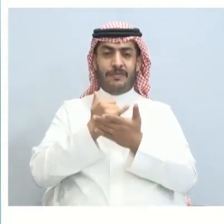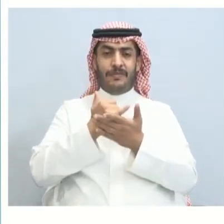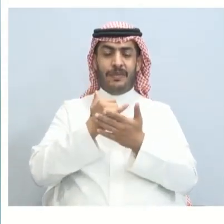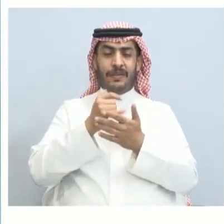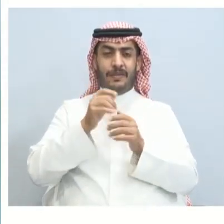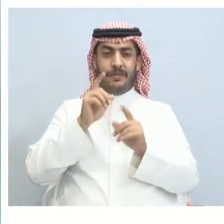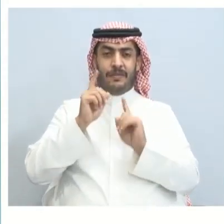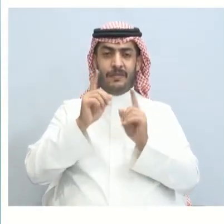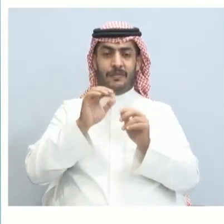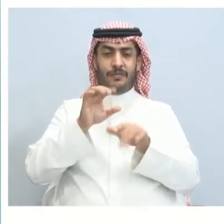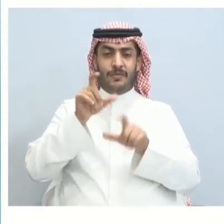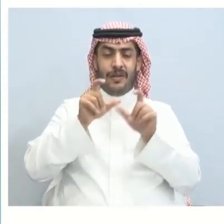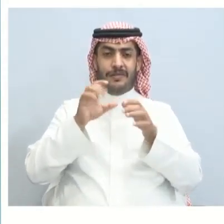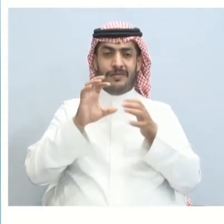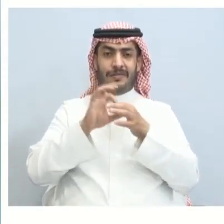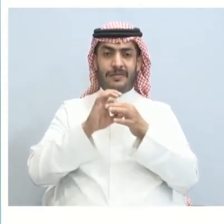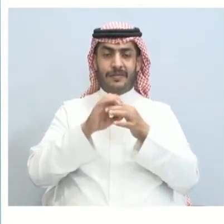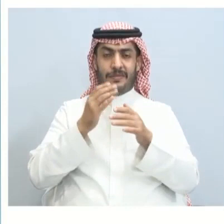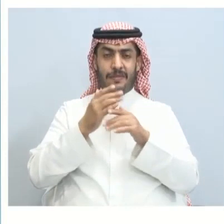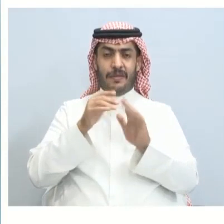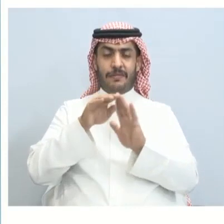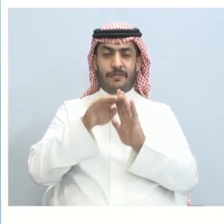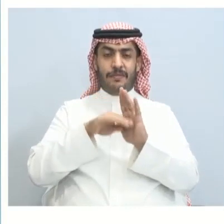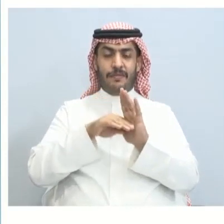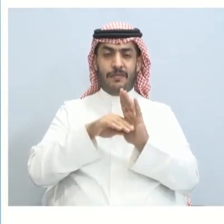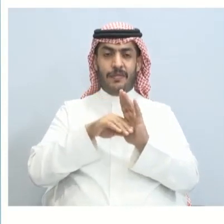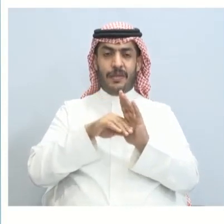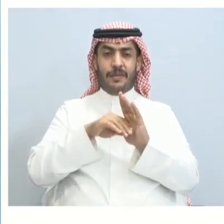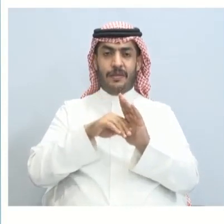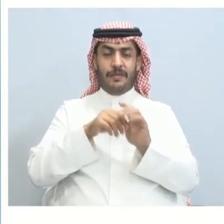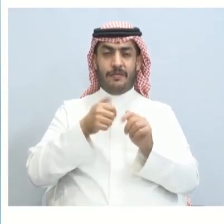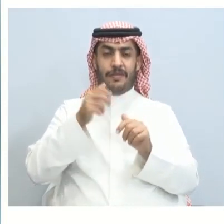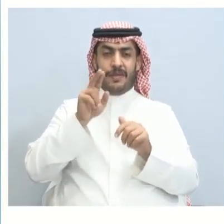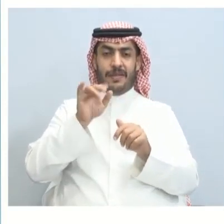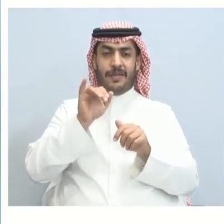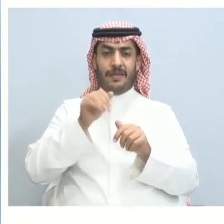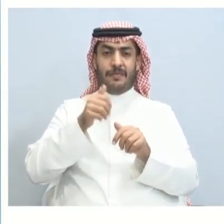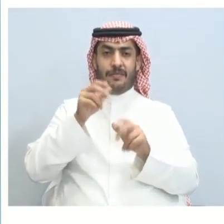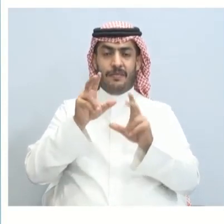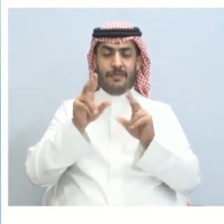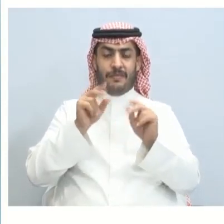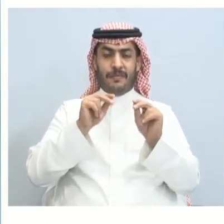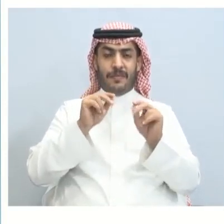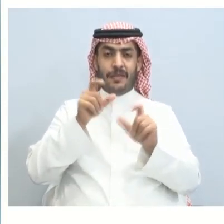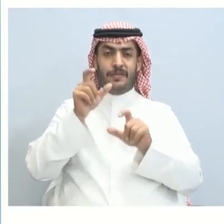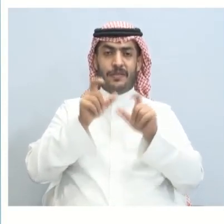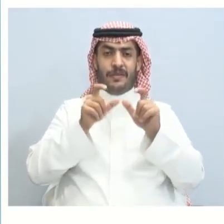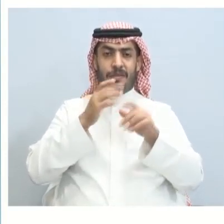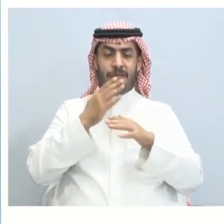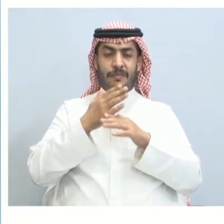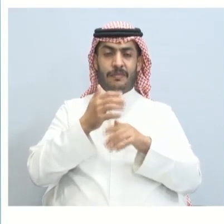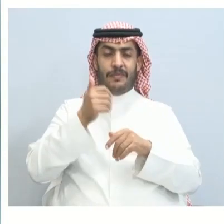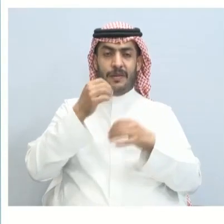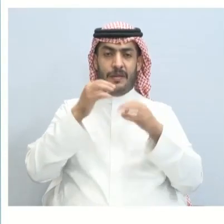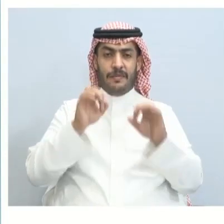بتوجيهها للمشاركين بناء بالتاكيد على التعليمات التي تم منحه اياها مثلا من الاشخاص الذين